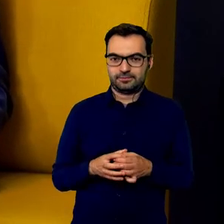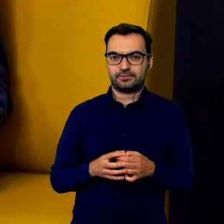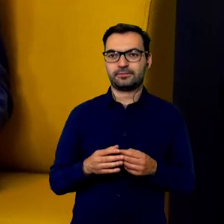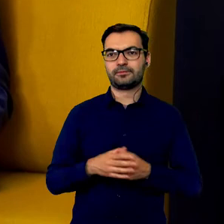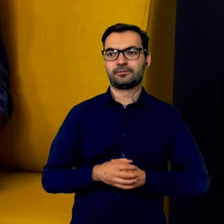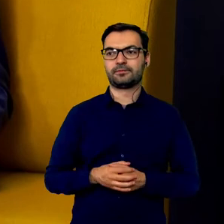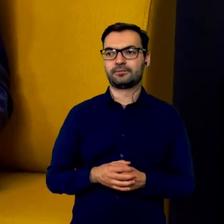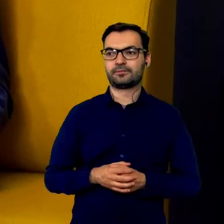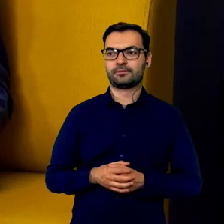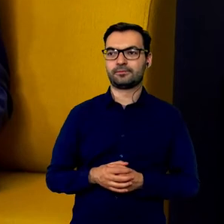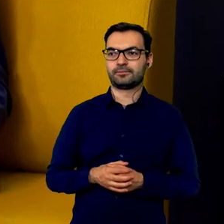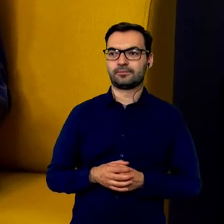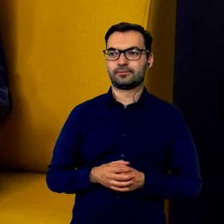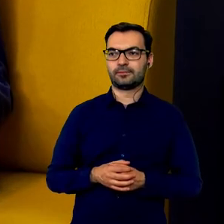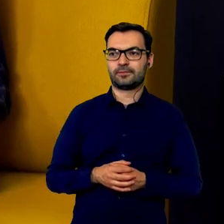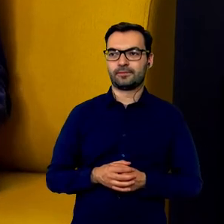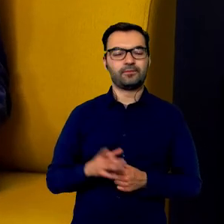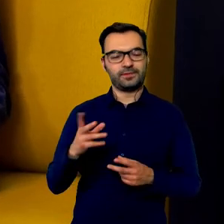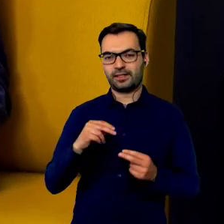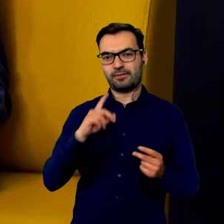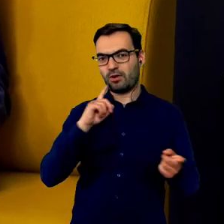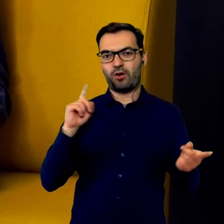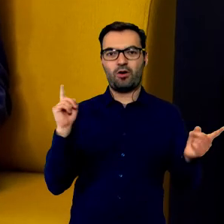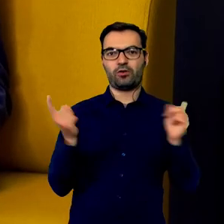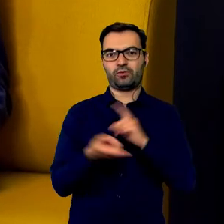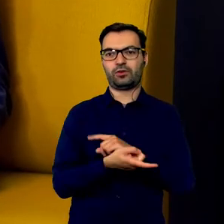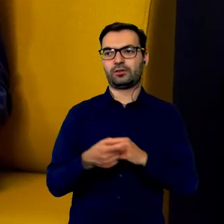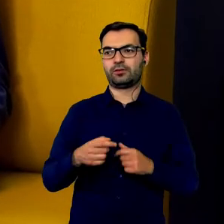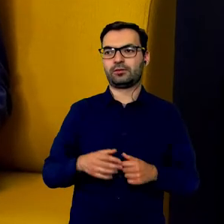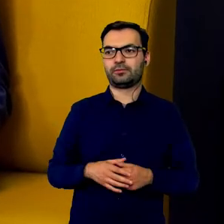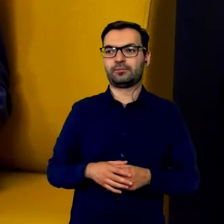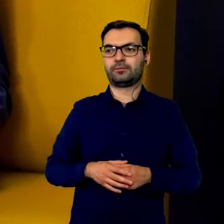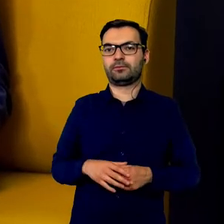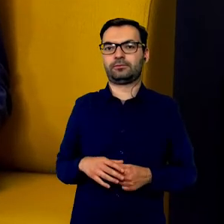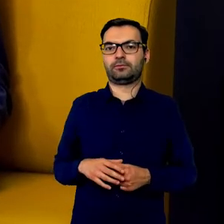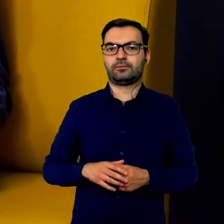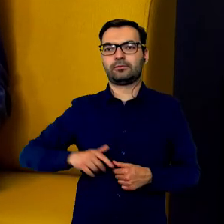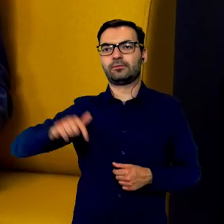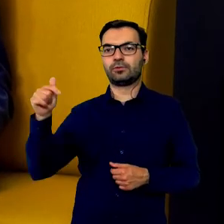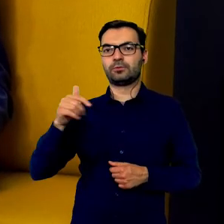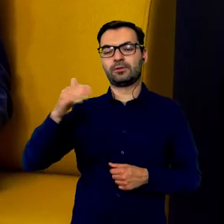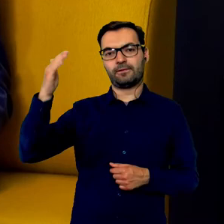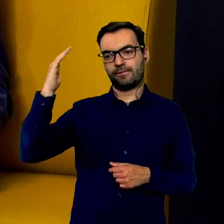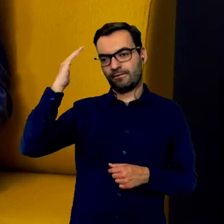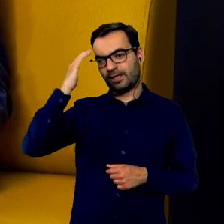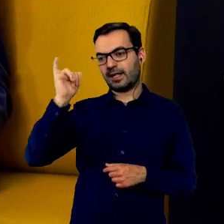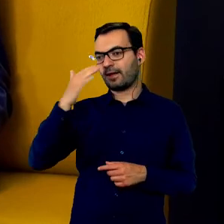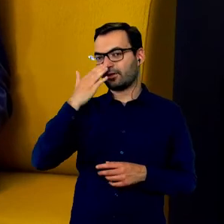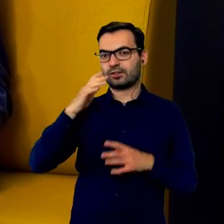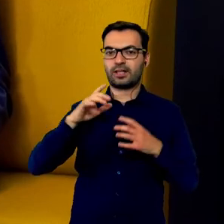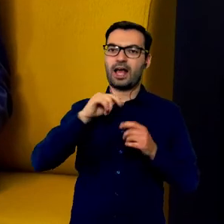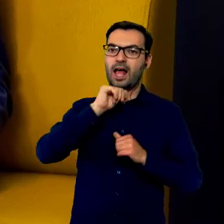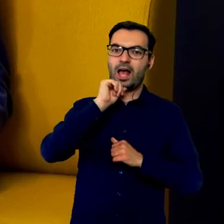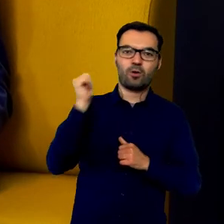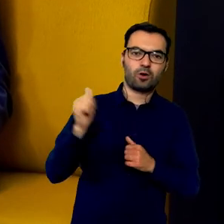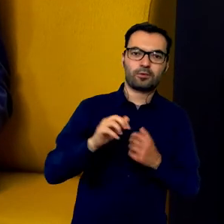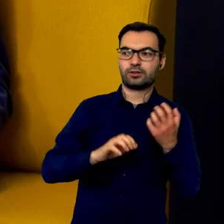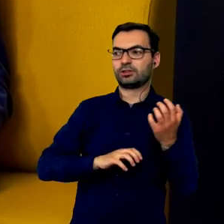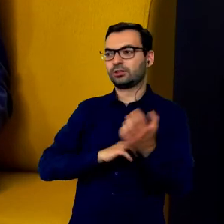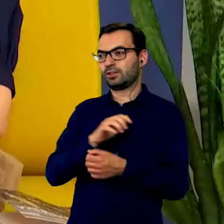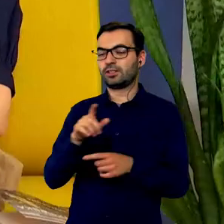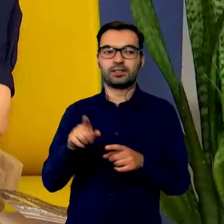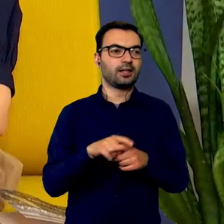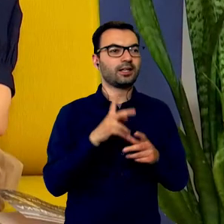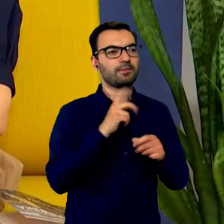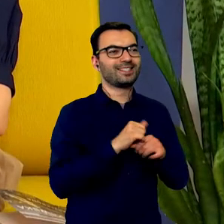skorupie. Wręcz przeciwnie, powinniśmy wiedzieć, jak wygląda świat i Europa. I kim jest inne,